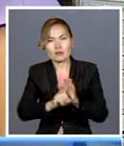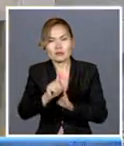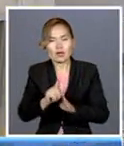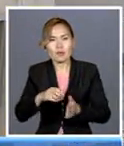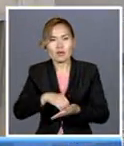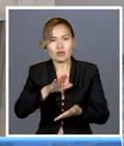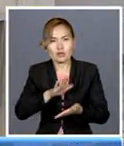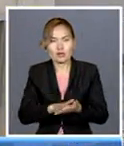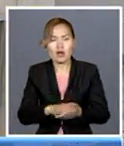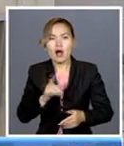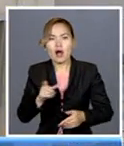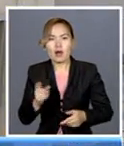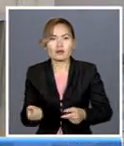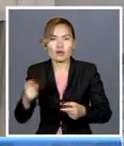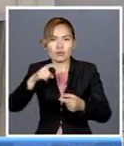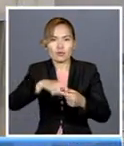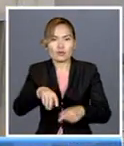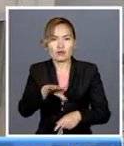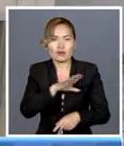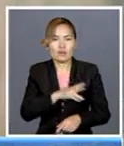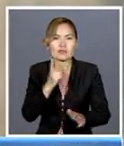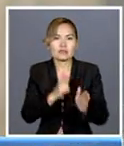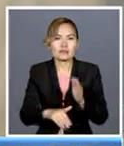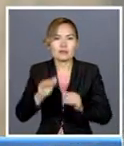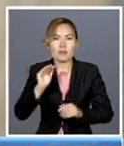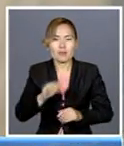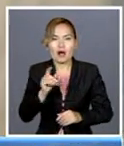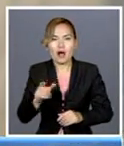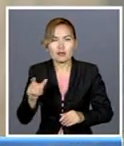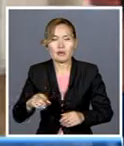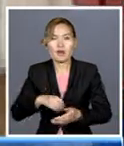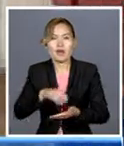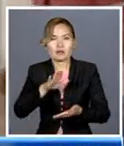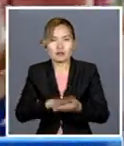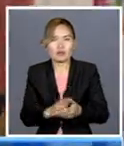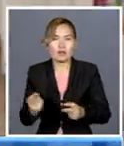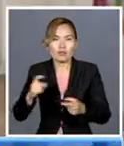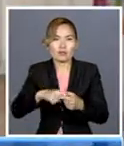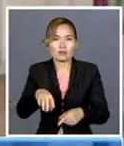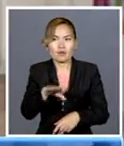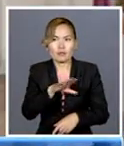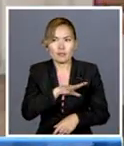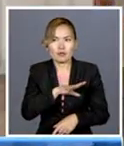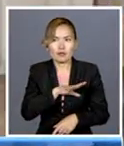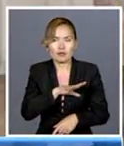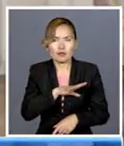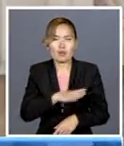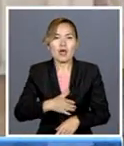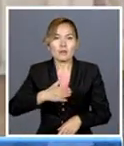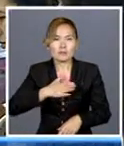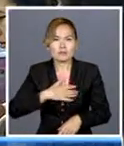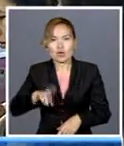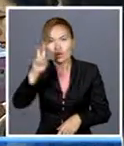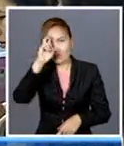жүргіздік. 11.080-дей халықты тіркедік. Барлық халықты тіркеле алмаймыз. Бізде үкіметтен алатын бізде тапсырыс